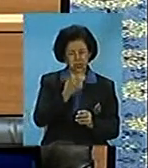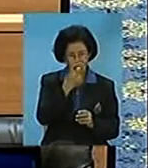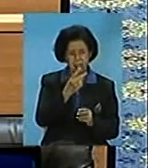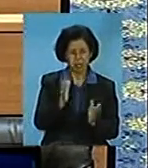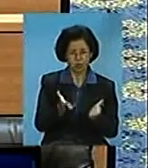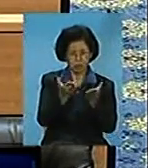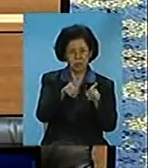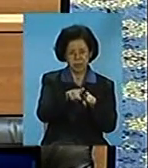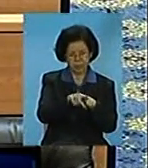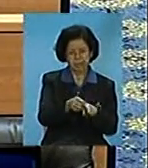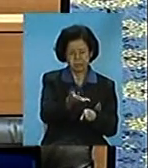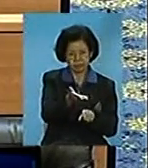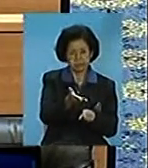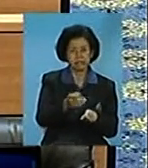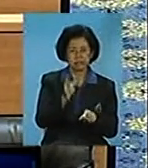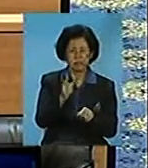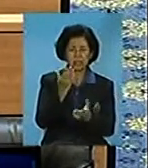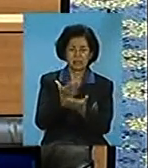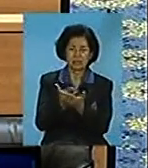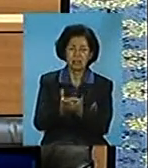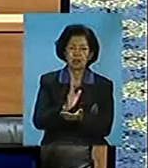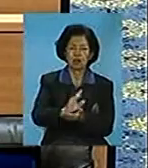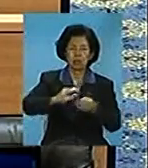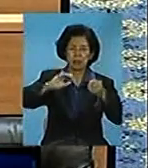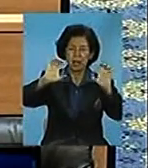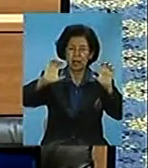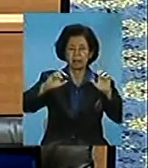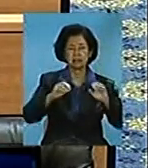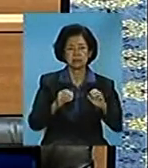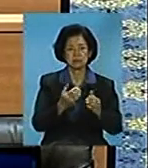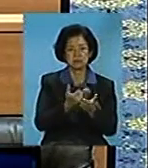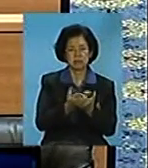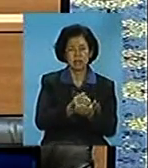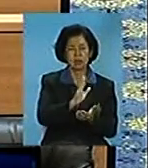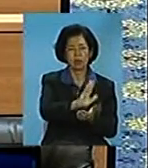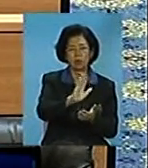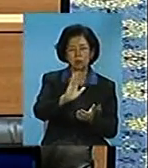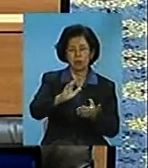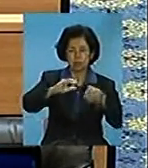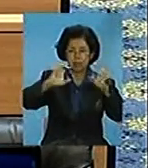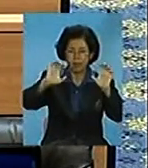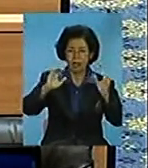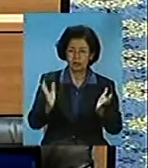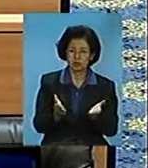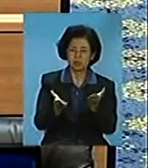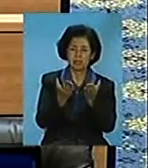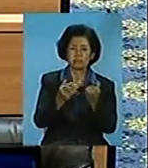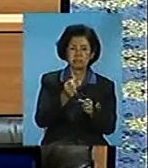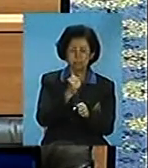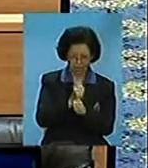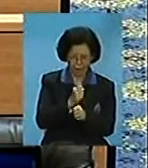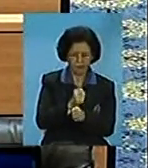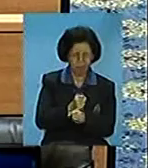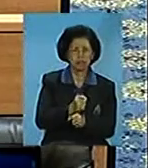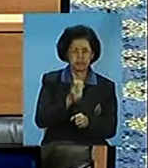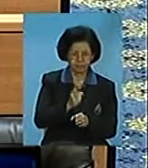นถ้าเป็นเงินของภาครัฐเงินของรัฐบาลแล้วไปส่งเสริมเนี่ยทำเถอะครับ